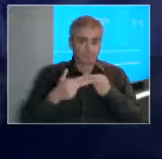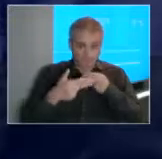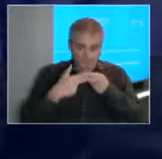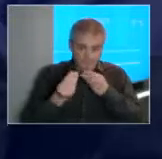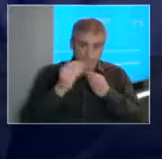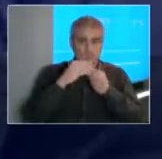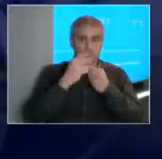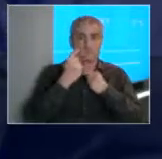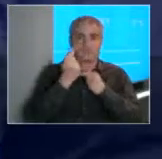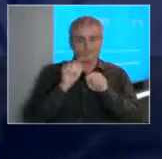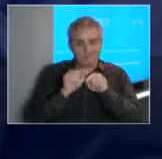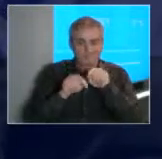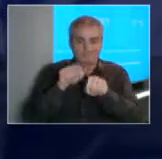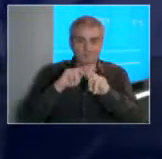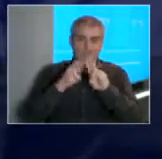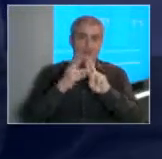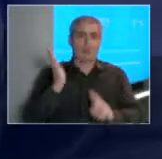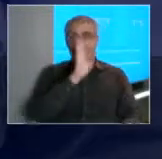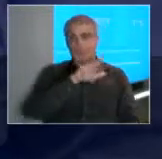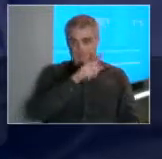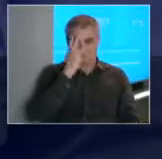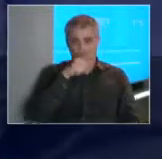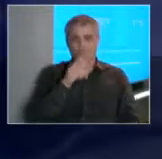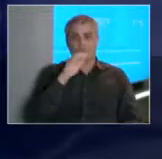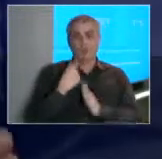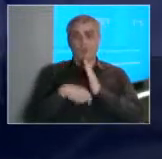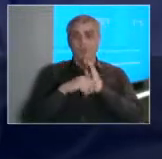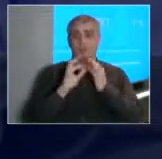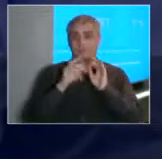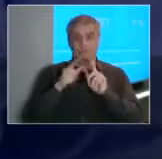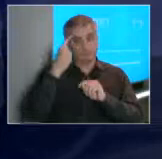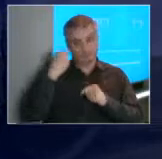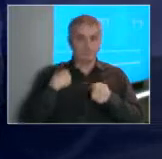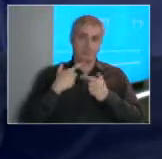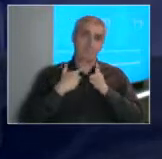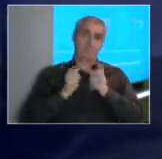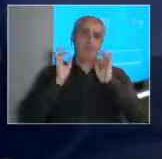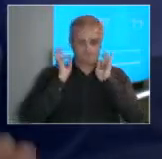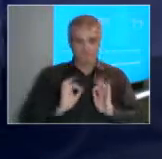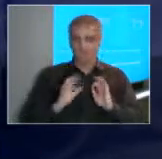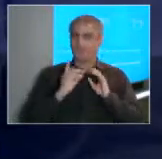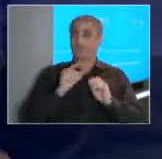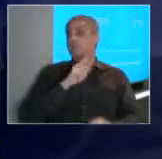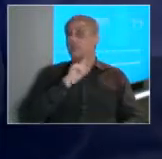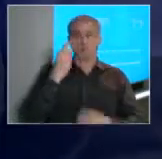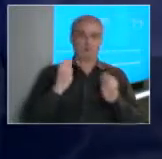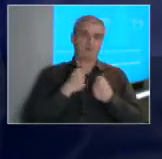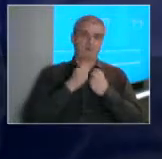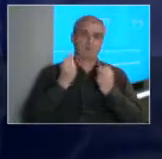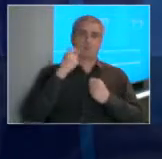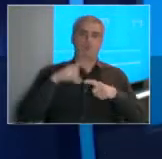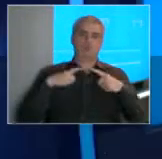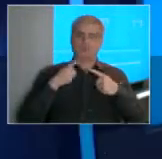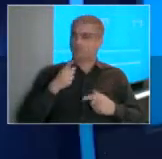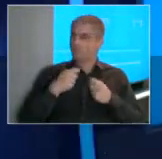עוד רבע צעד אולי לעולם המערבי במובן הזה של רכישות אונליין, וזה לדעתי המלחמה באמת הדרך הכי יעילה להתמודד עם יוקר